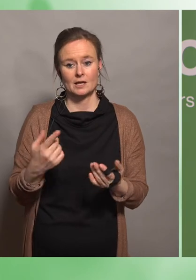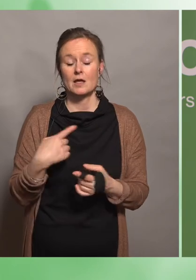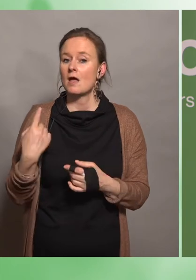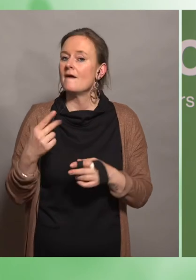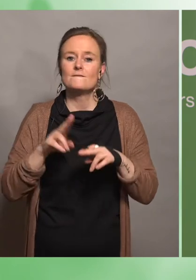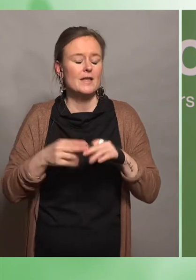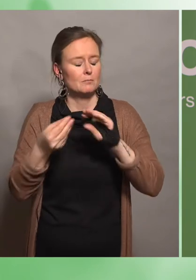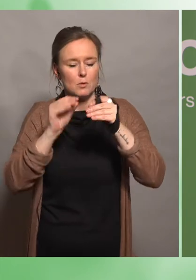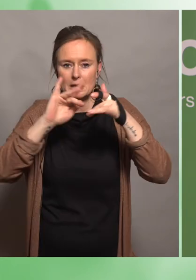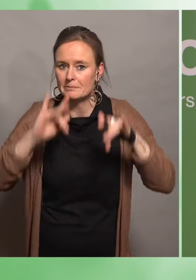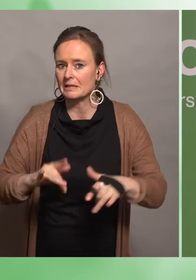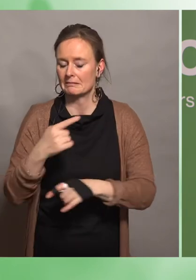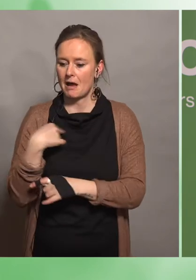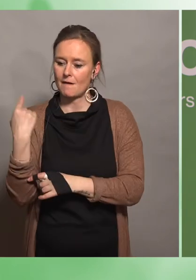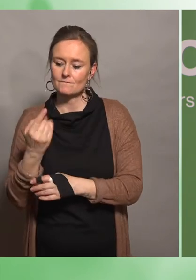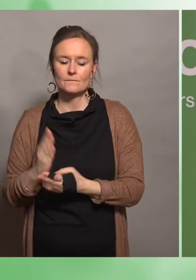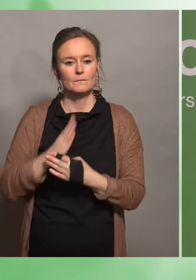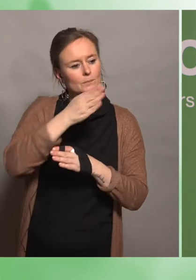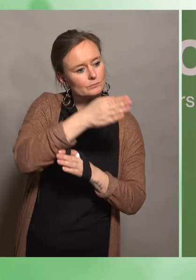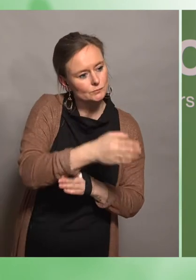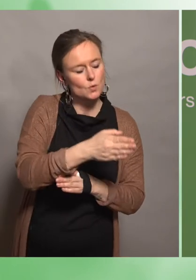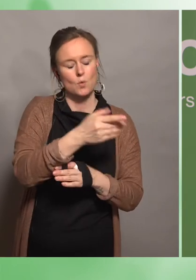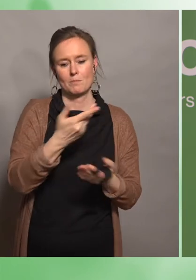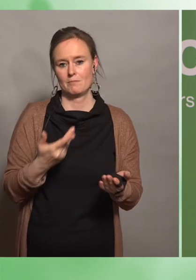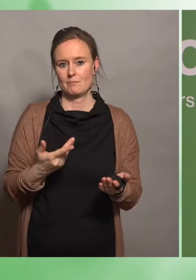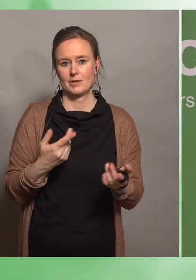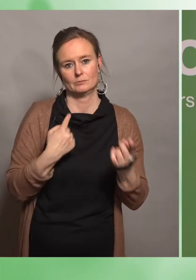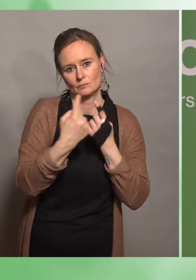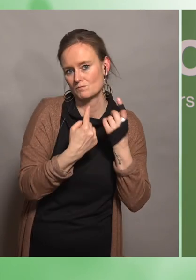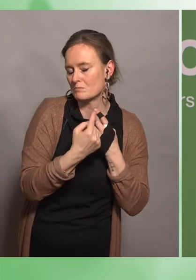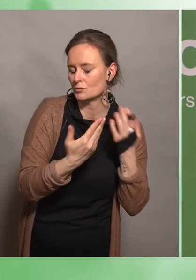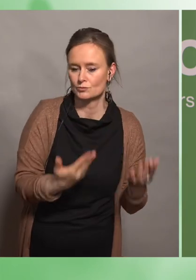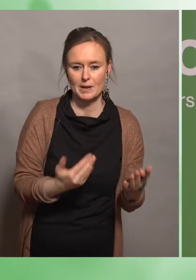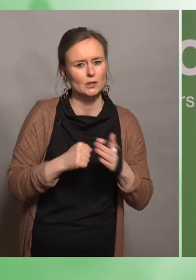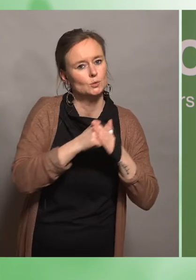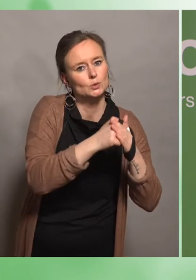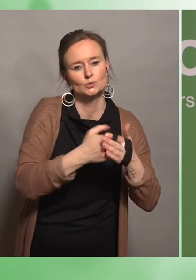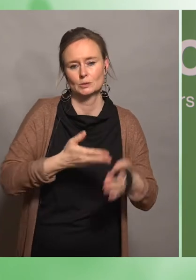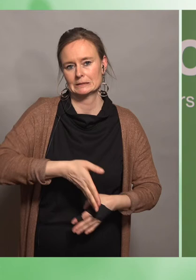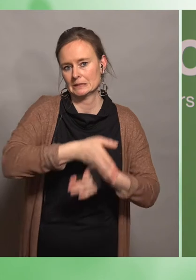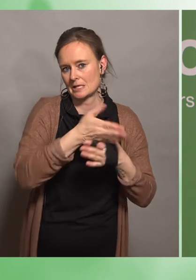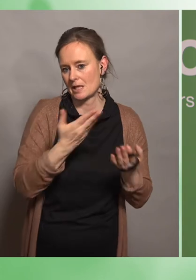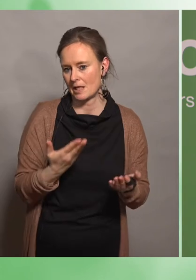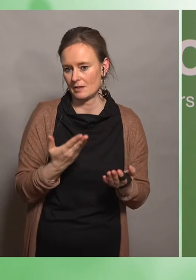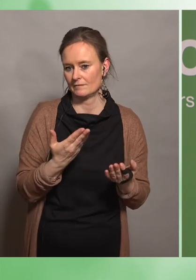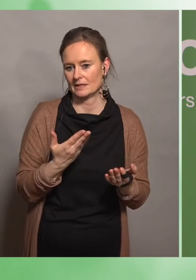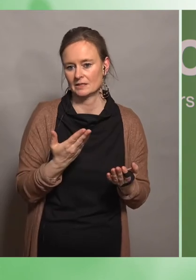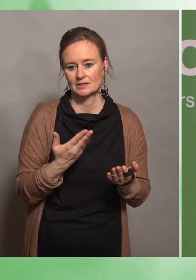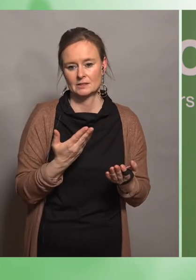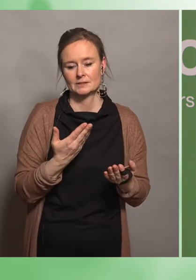wenn es Konflikte oder Herausforderungen mit dem Dienstgeber, also mit dem Beschäftiger gibt. Ja. Wir verrechnen